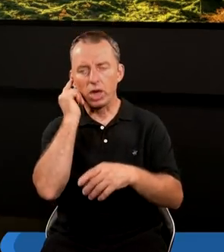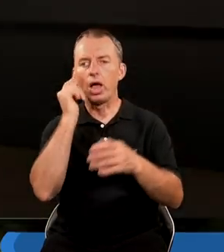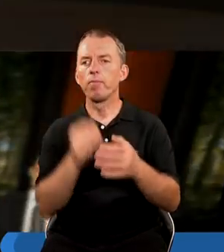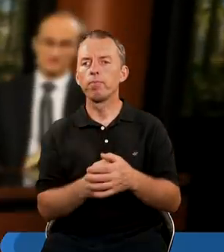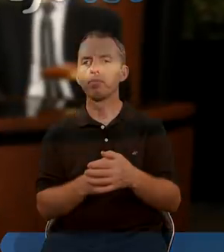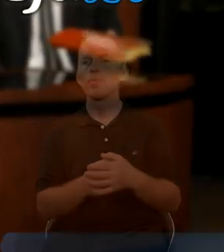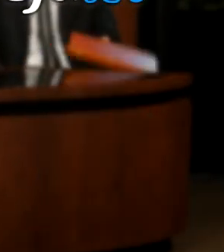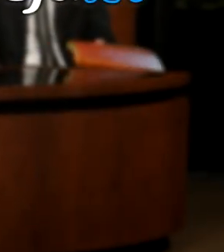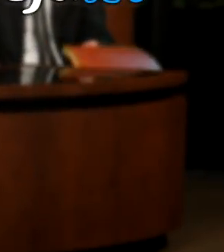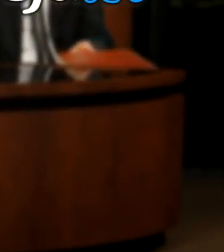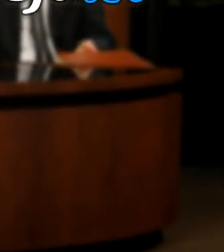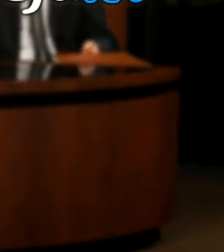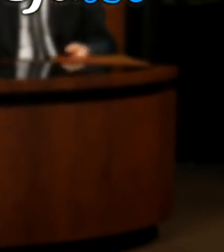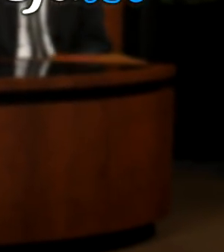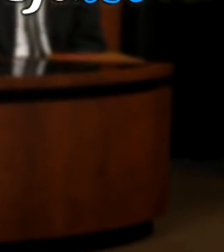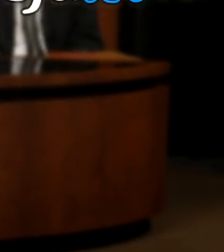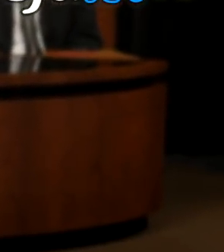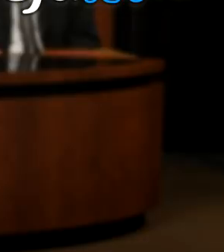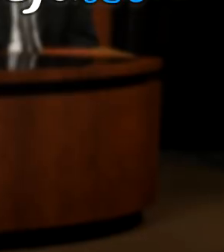Dziękujemy.